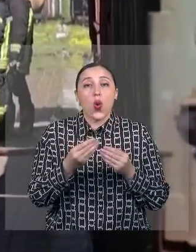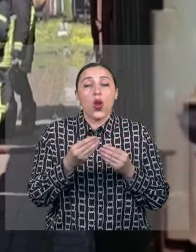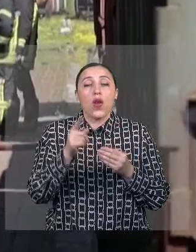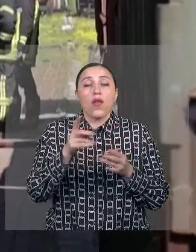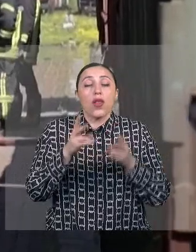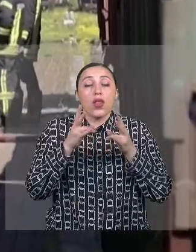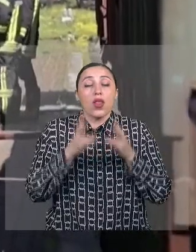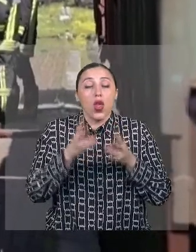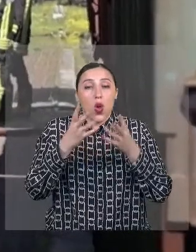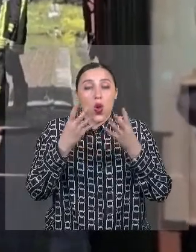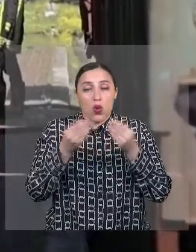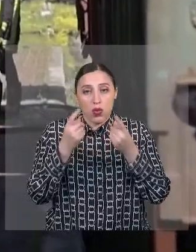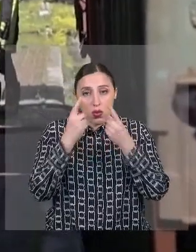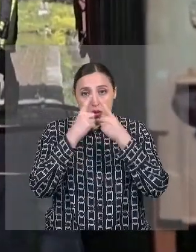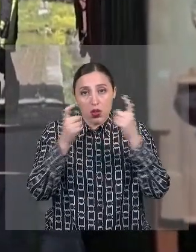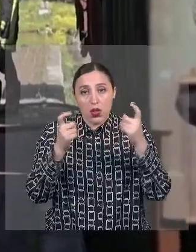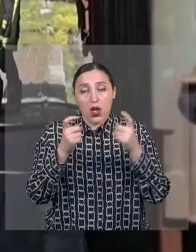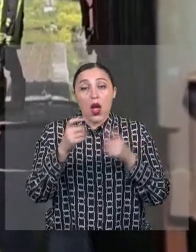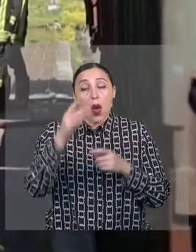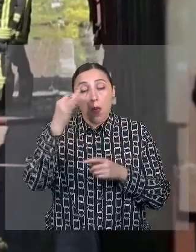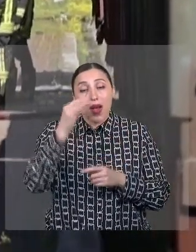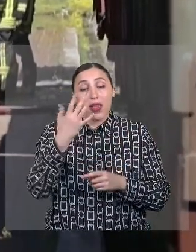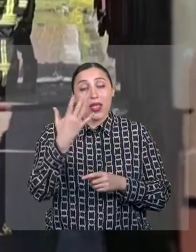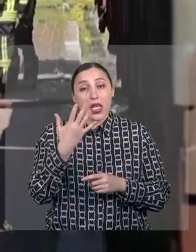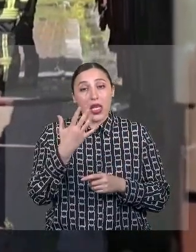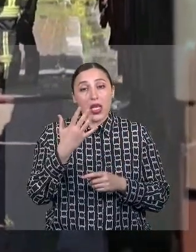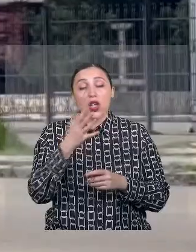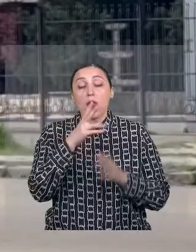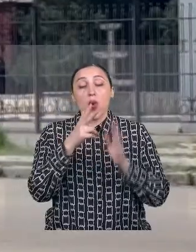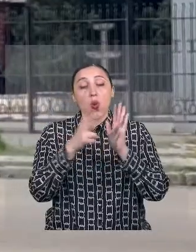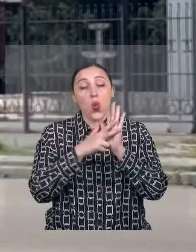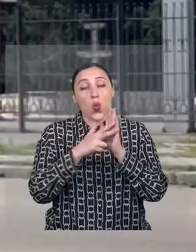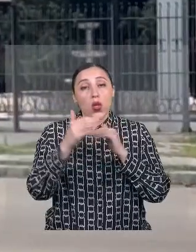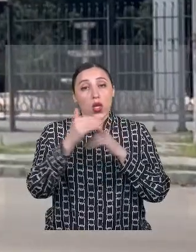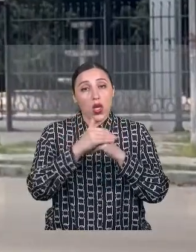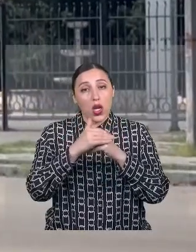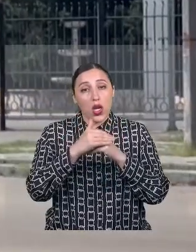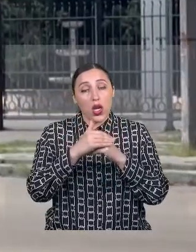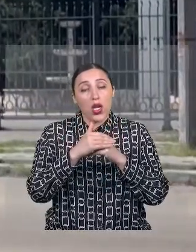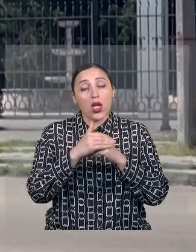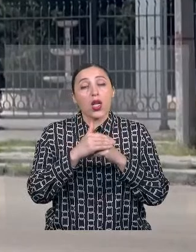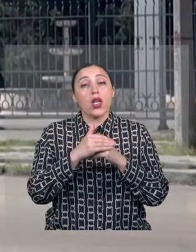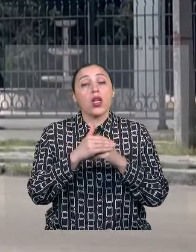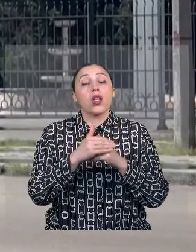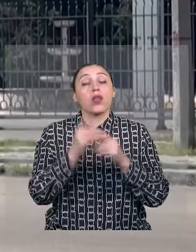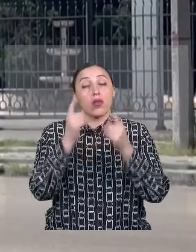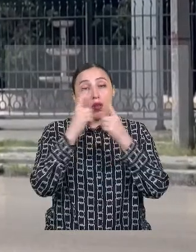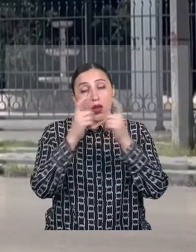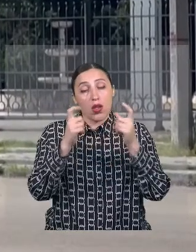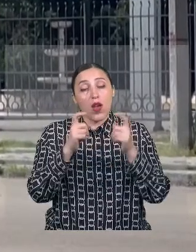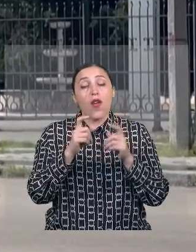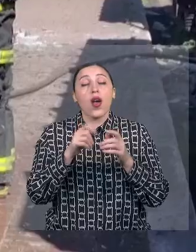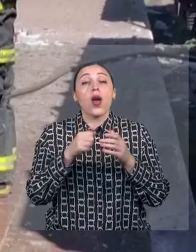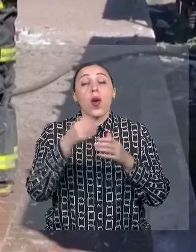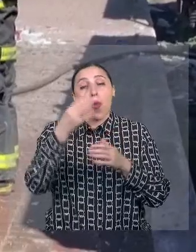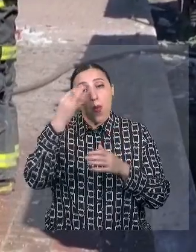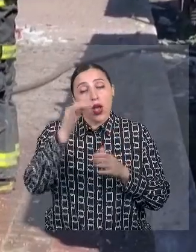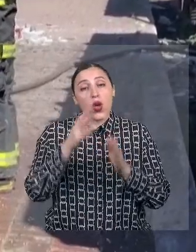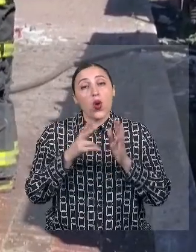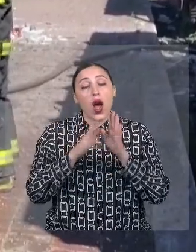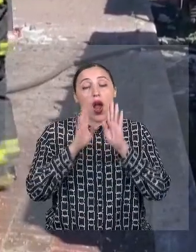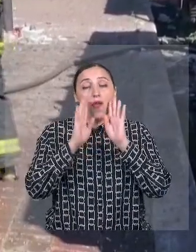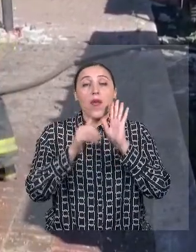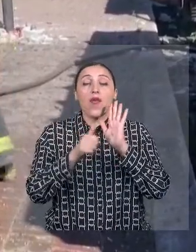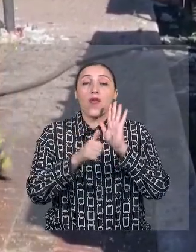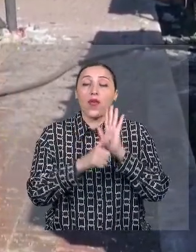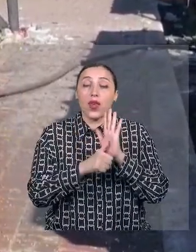հայտարարվել։ Հատուկ ռեժիմը կսկսվի մայիսի 5-ին ժամը 8-ին երեկոյան և կտևի մինչև մայիսի 8-ի առավոտյան ժամը 6-ը,